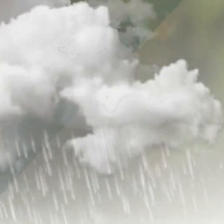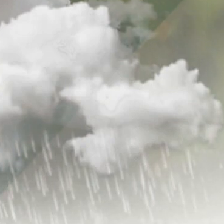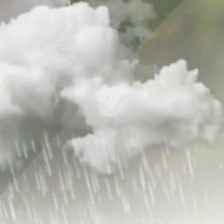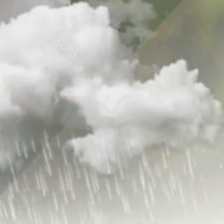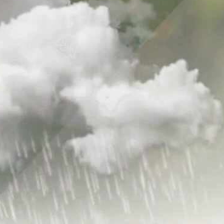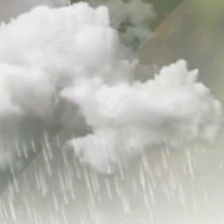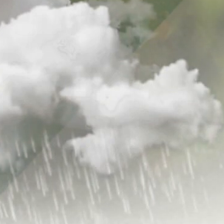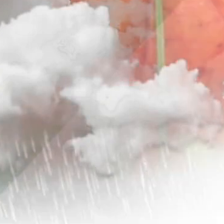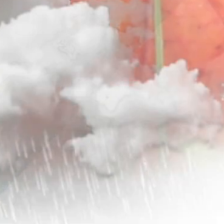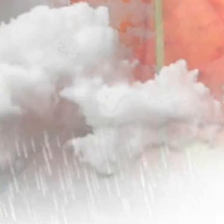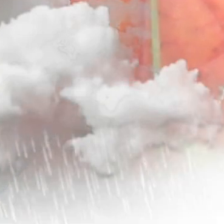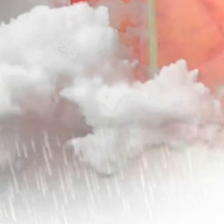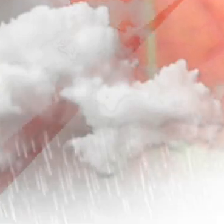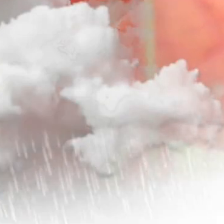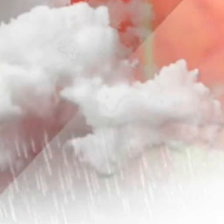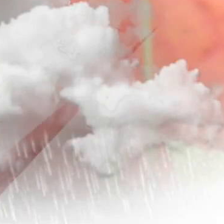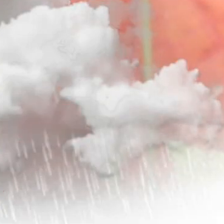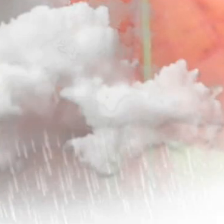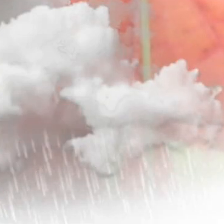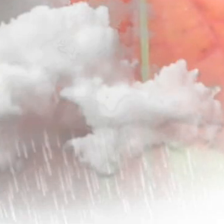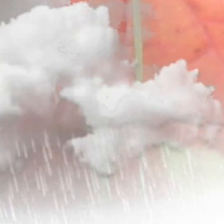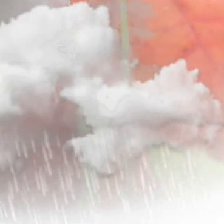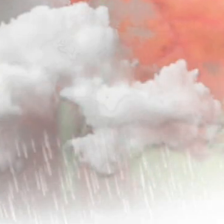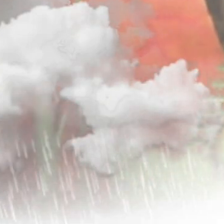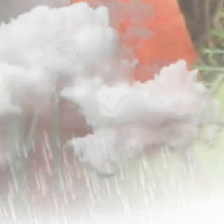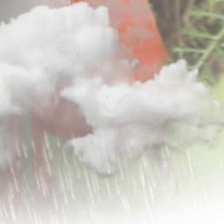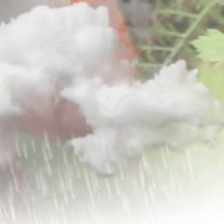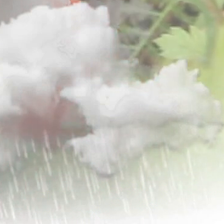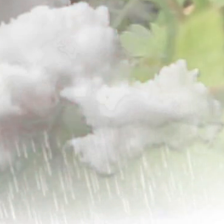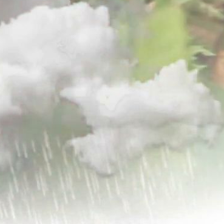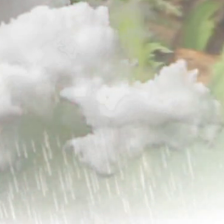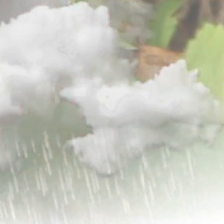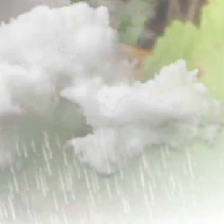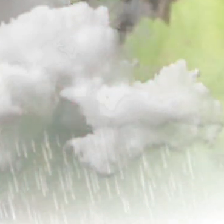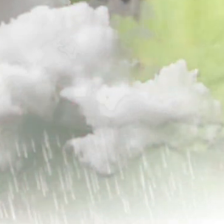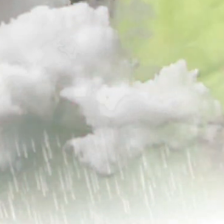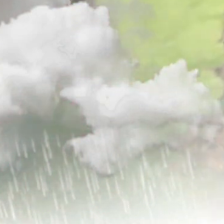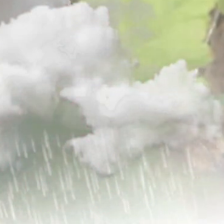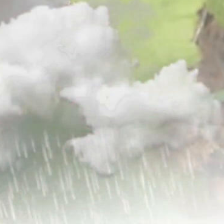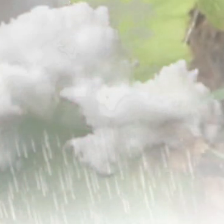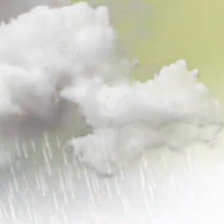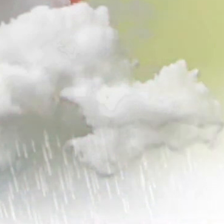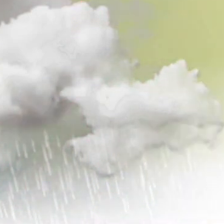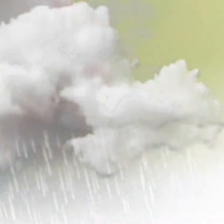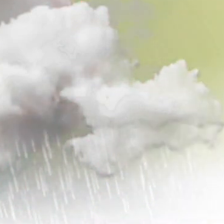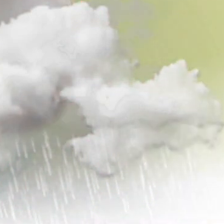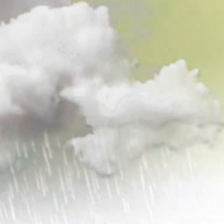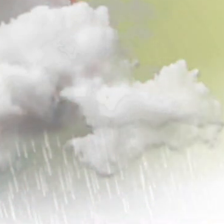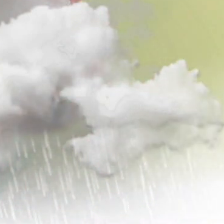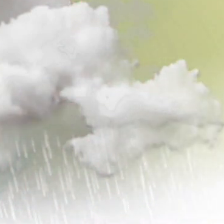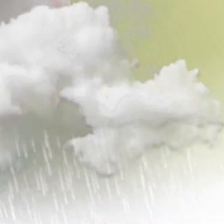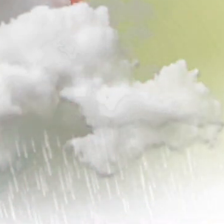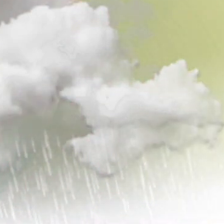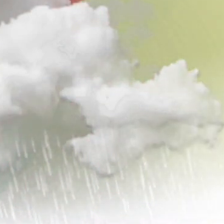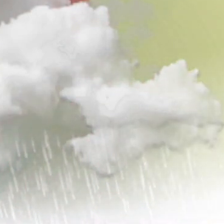градусаў цяпла будзе раніцай, да плюс 13 днём і да 9 з плюсам вечарам. Пераменная воблачнасць, магчымы